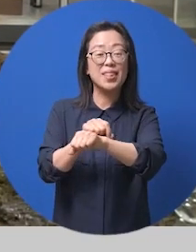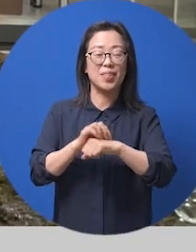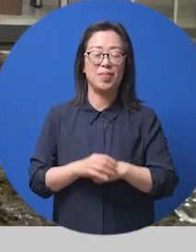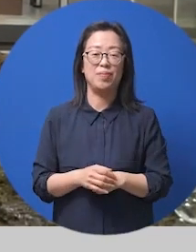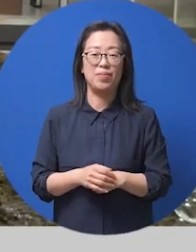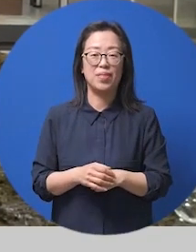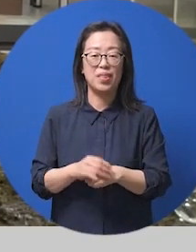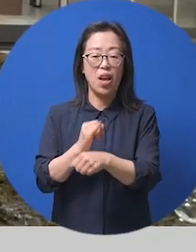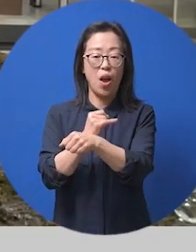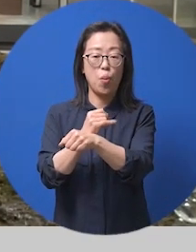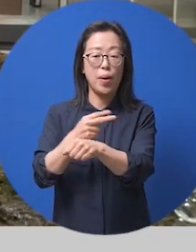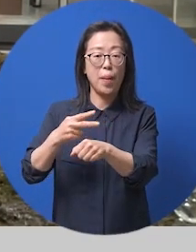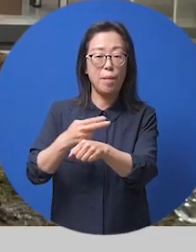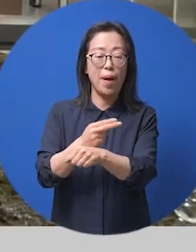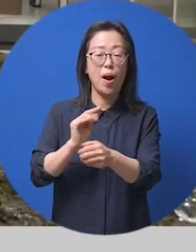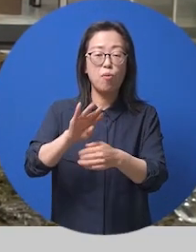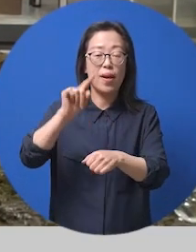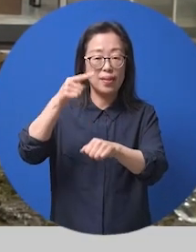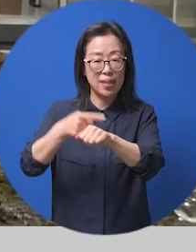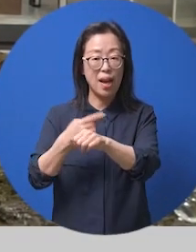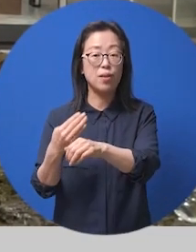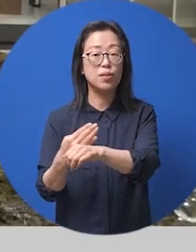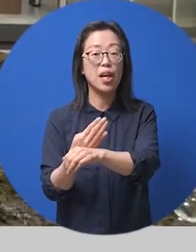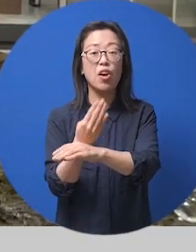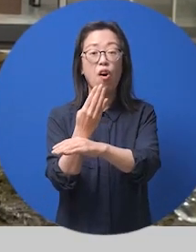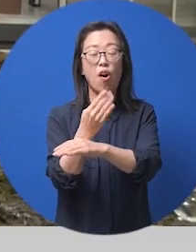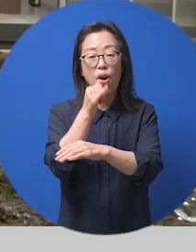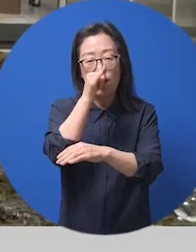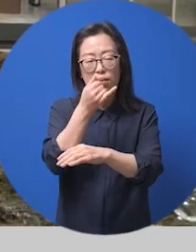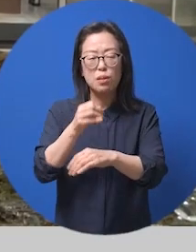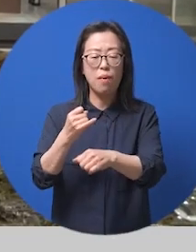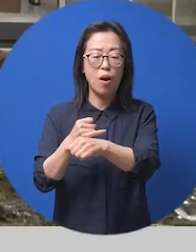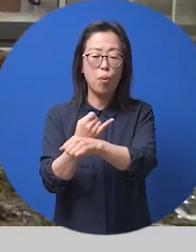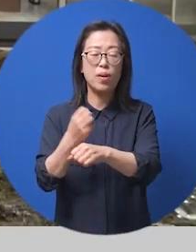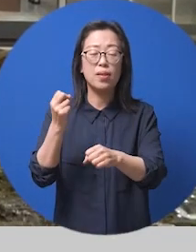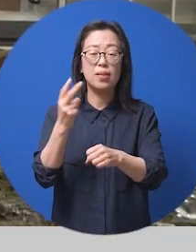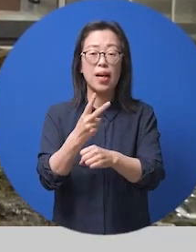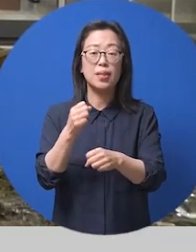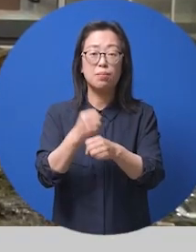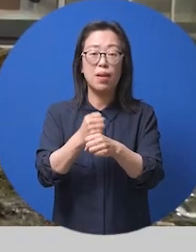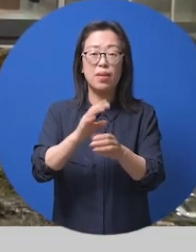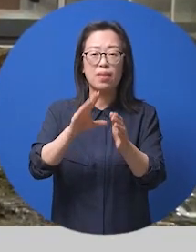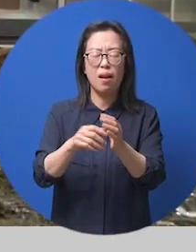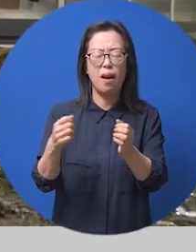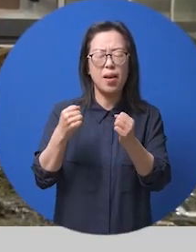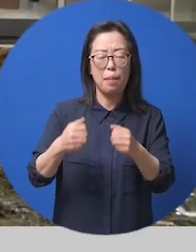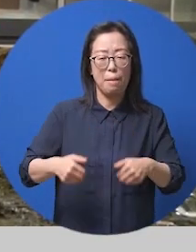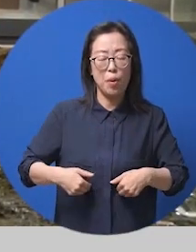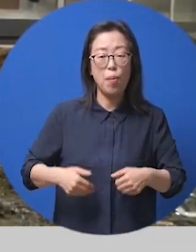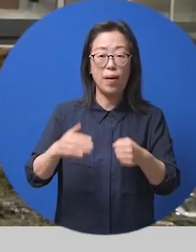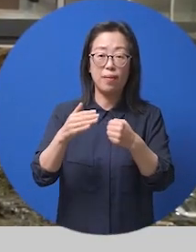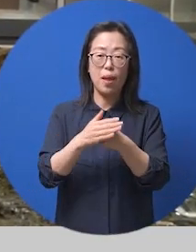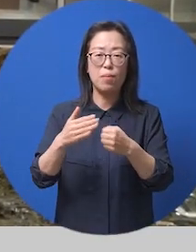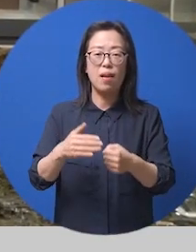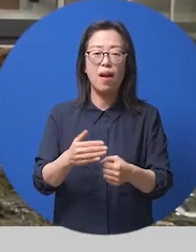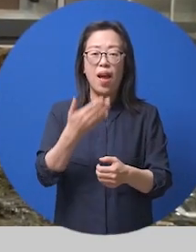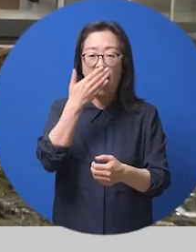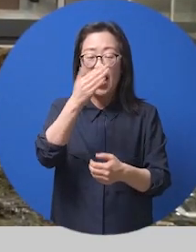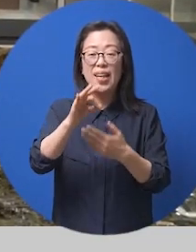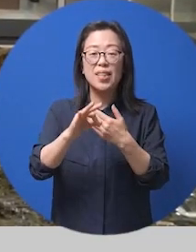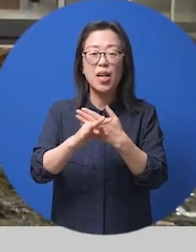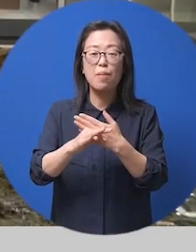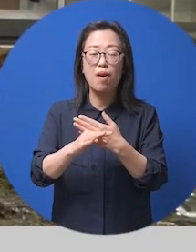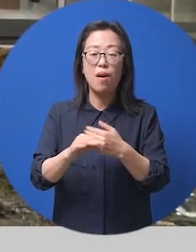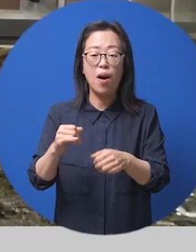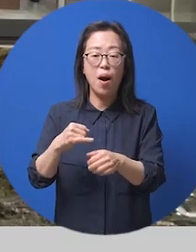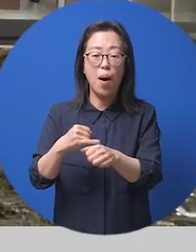있는데요. 꼬리는 이후에 다시 재생되기는 하지만 꼬리를 다시 만드는 과정에서 많은 에너지가 쓰이기 때문에 가급적이면